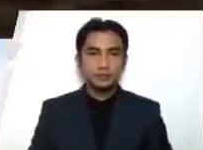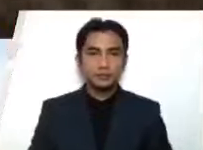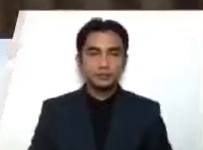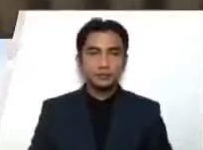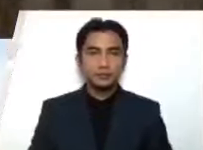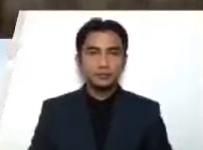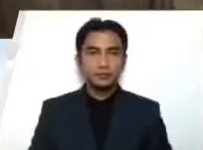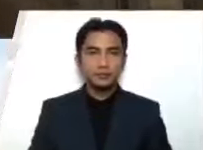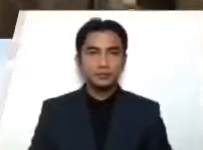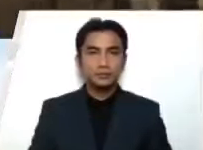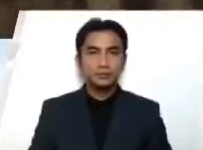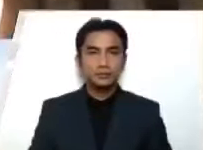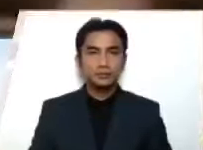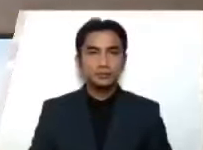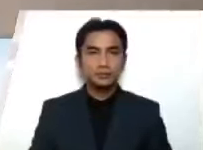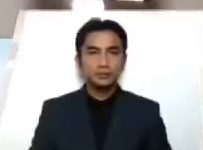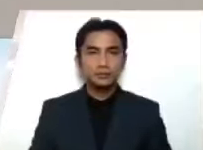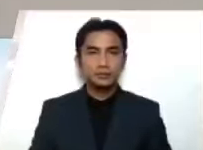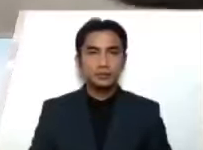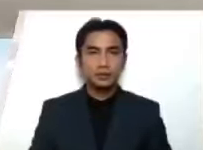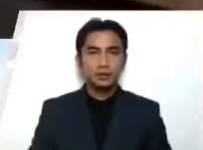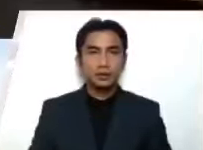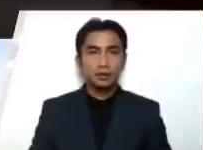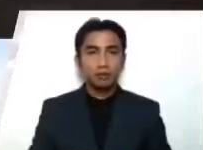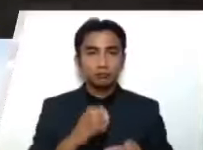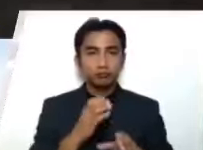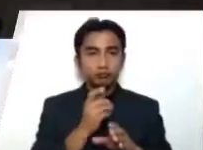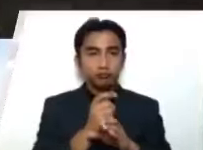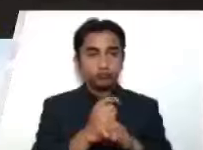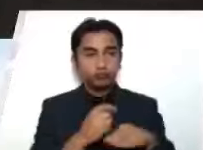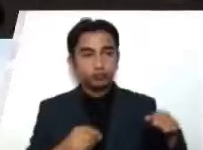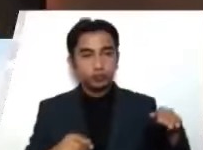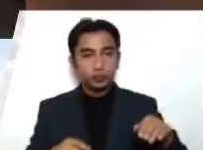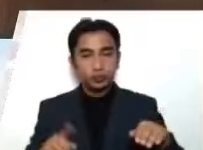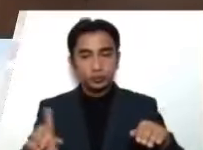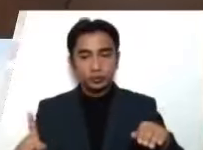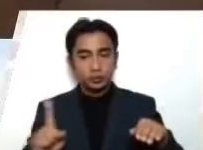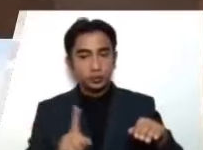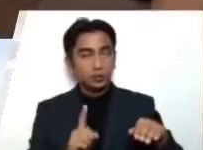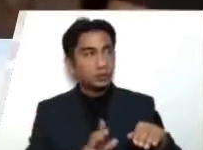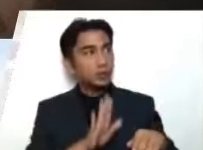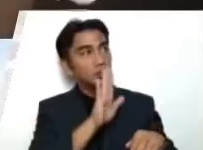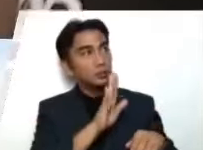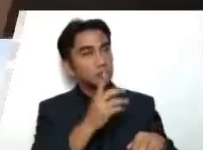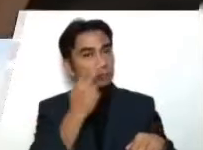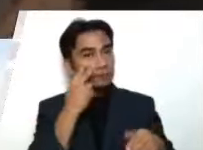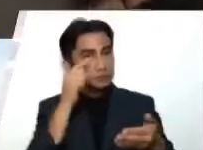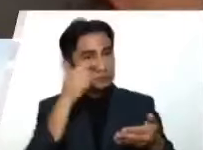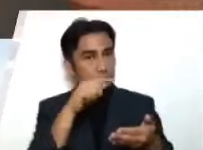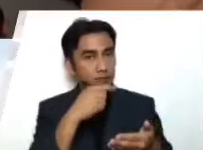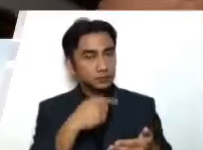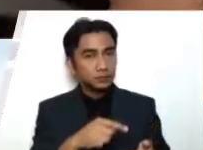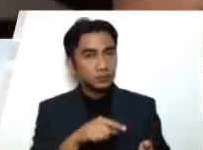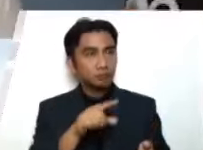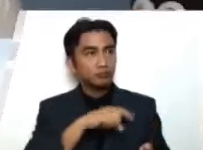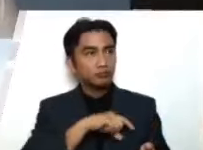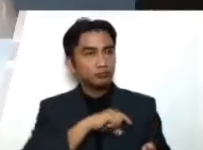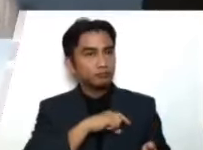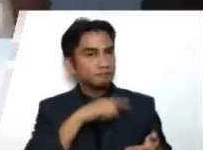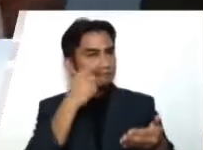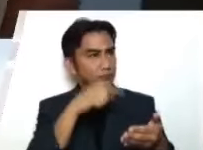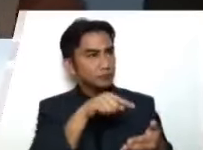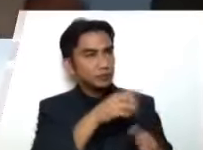Isa-isang pinara ng mga taga Bureau of Animal Industry, City Veterinary Department at mga pulis ang mga dumaraang close van at truck sa